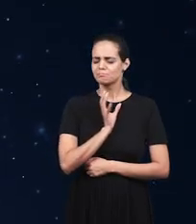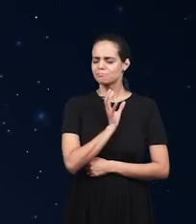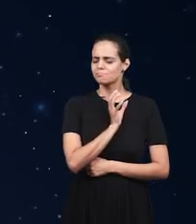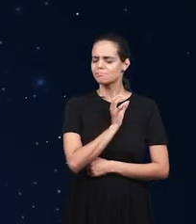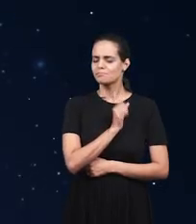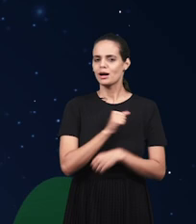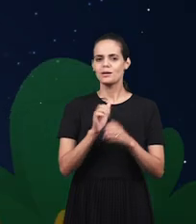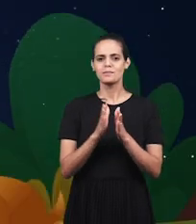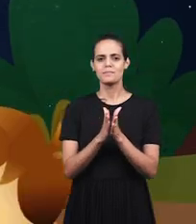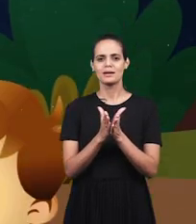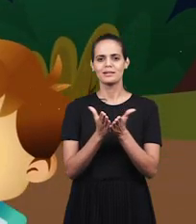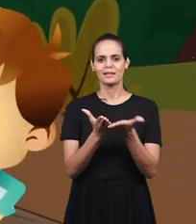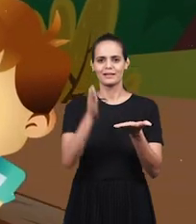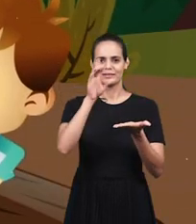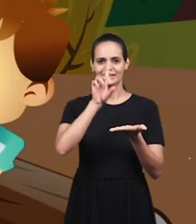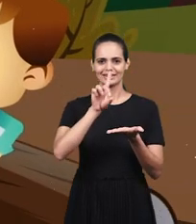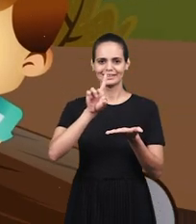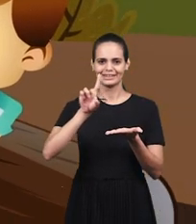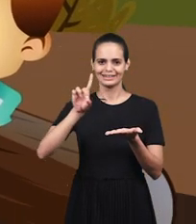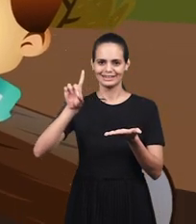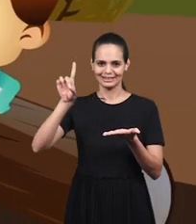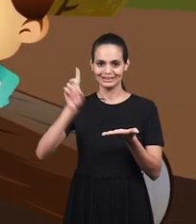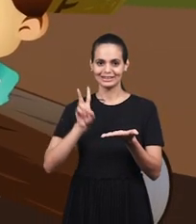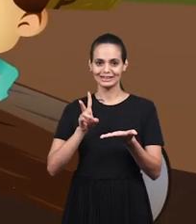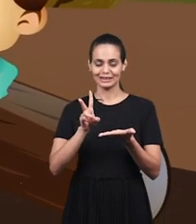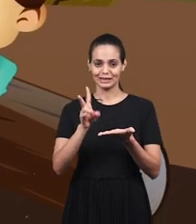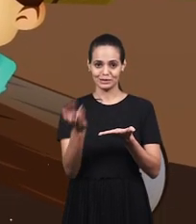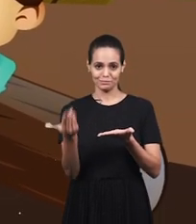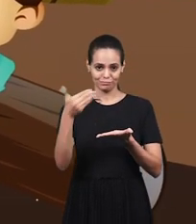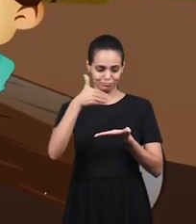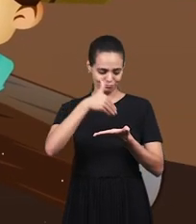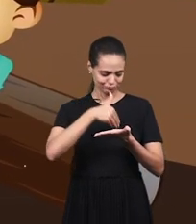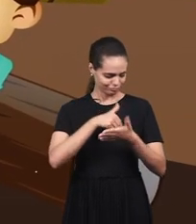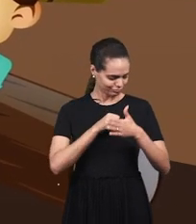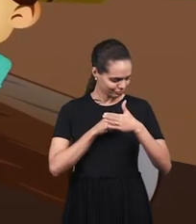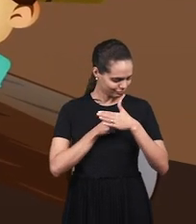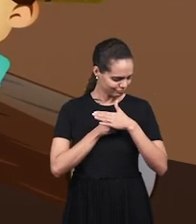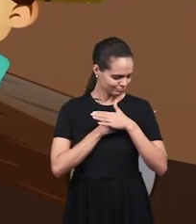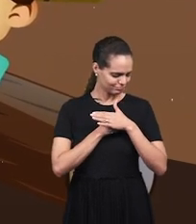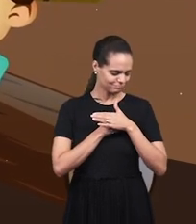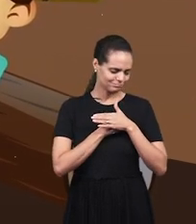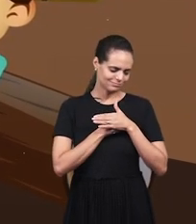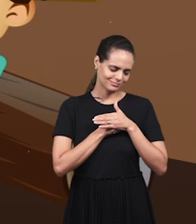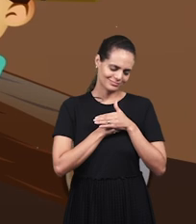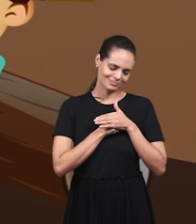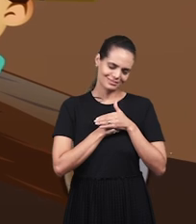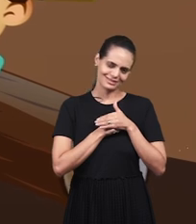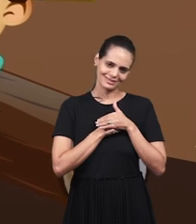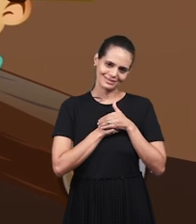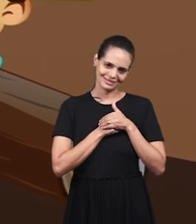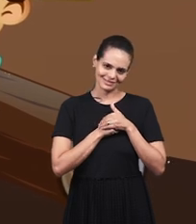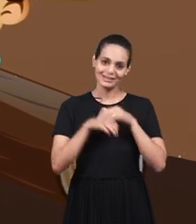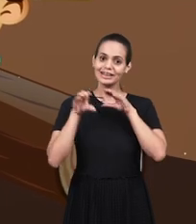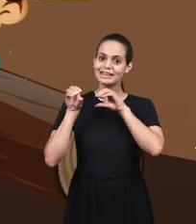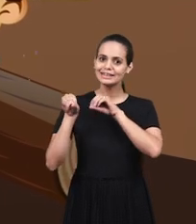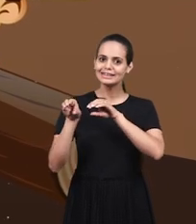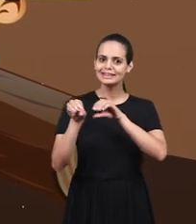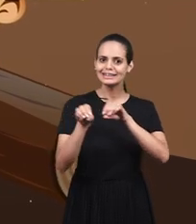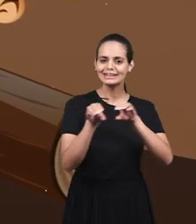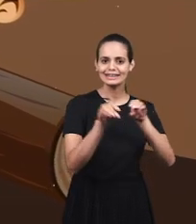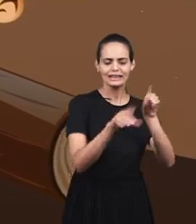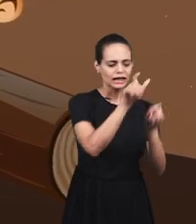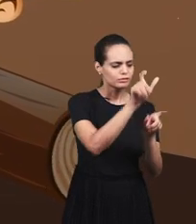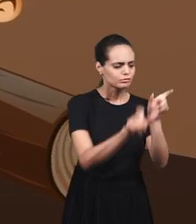Quero amar tua palavra, guardá-la sempre em meu coração, ensinar